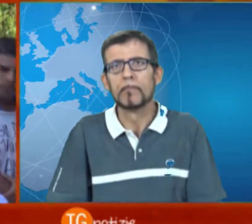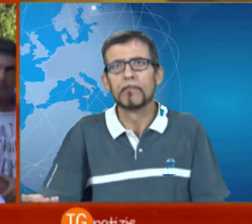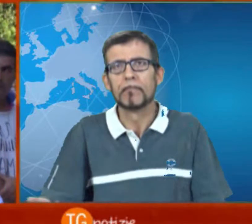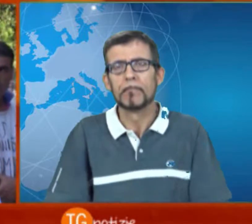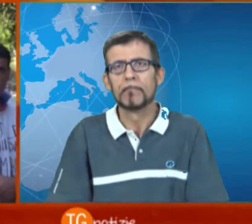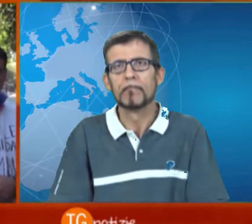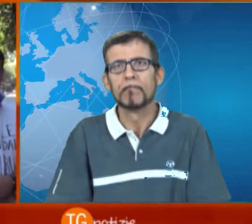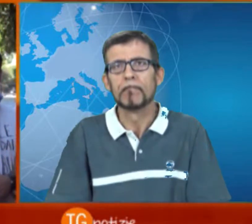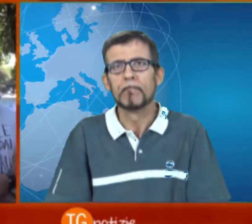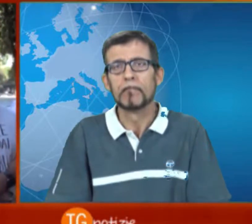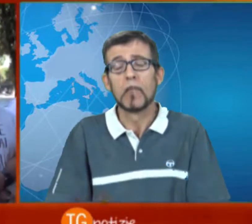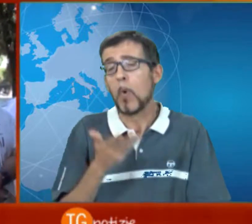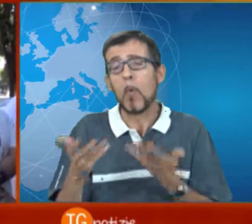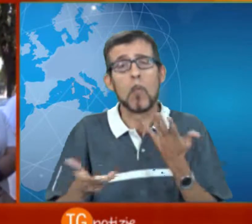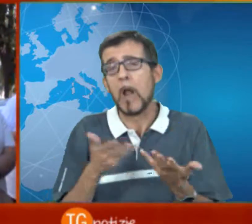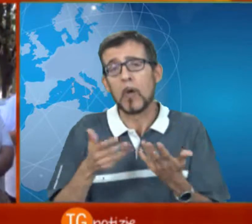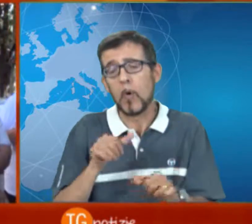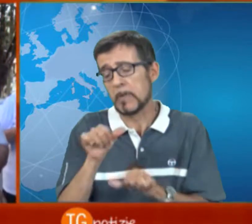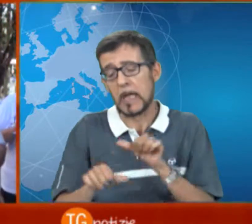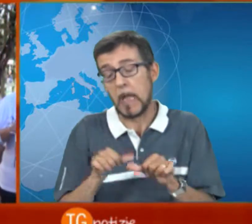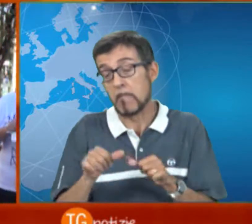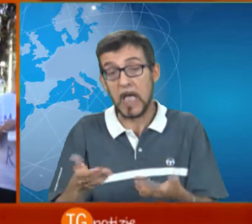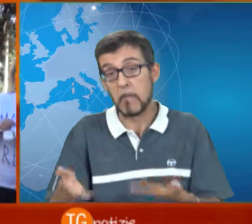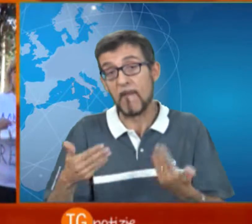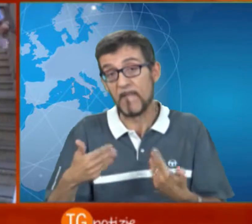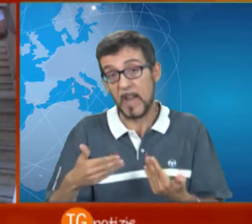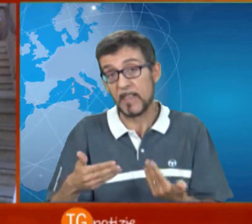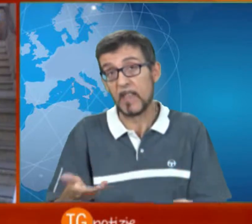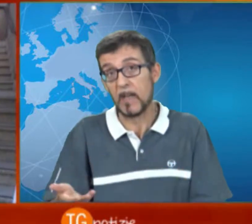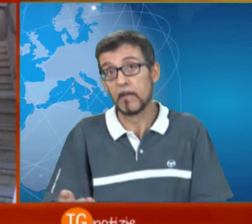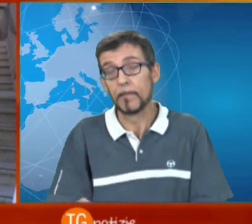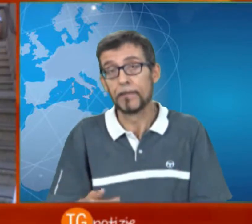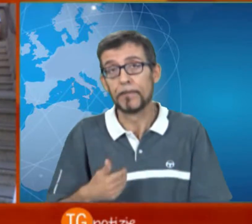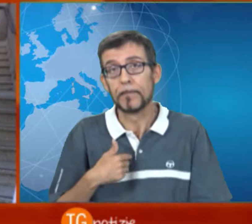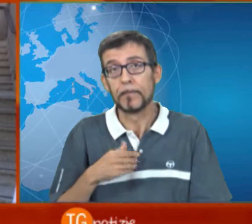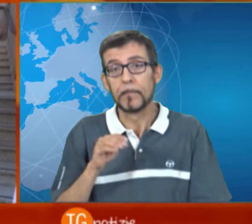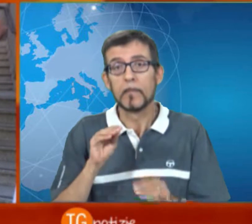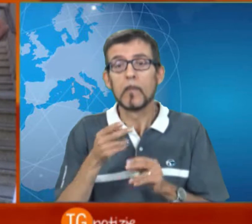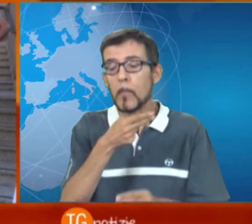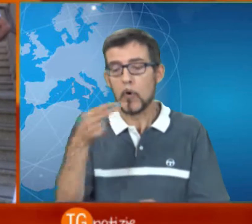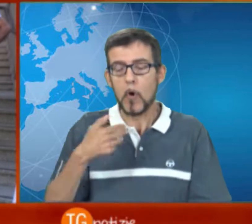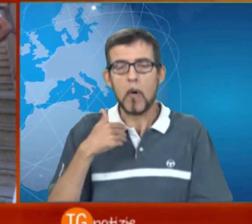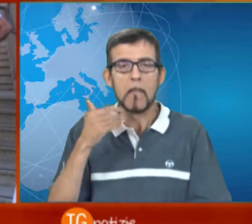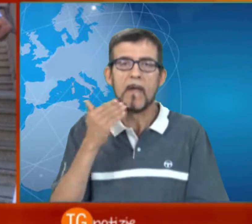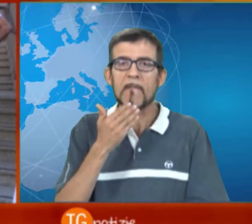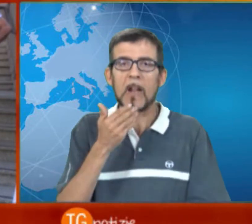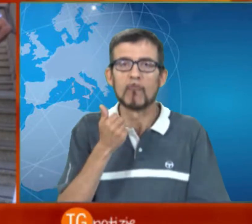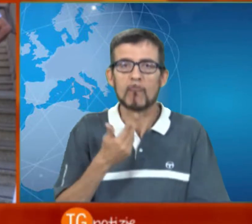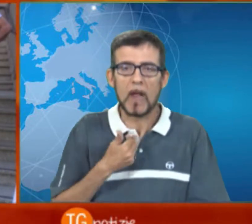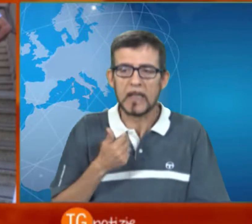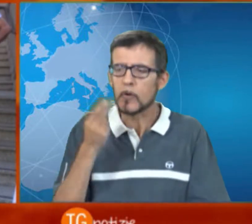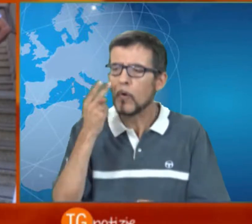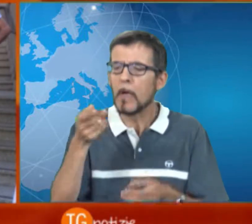niente, che qualcosa si muova, ma in fretta. Mi chiamo Francesco, non vedo i miei figli